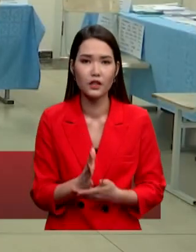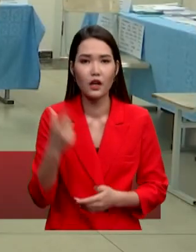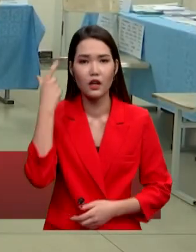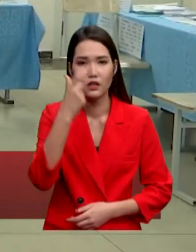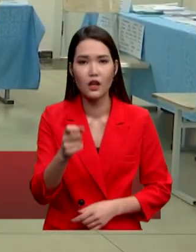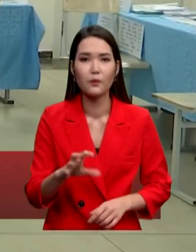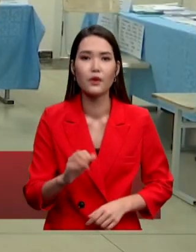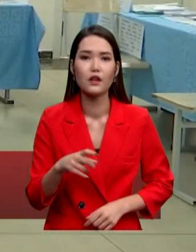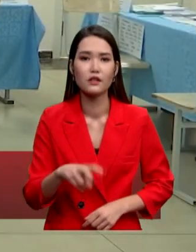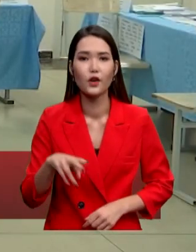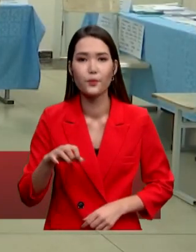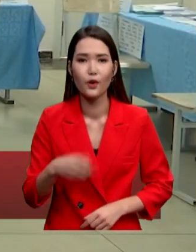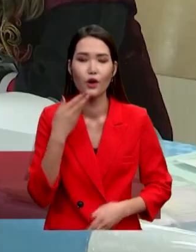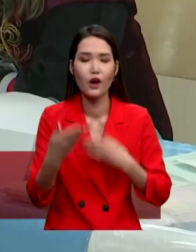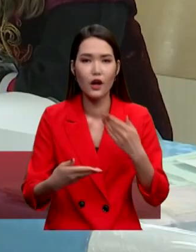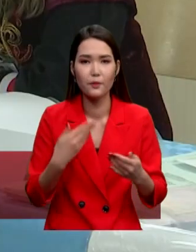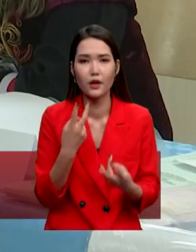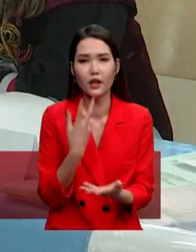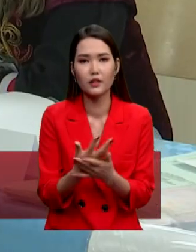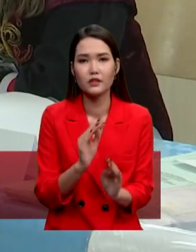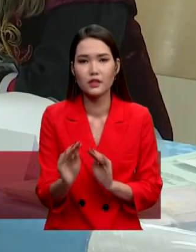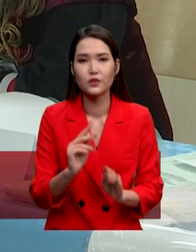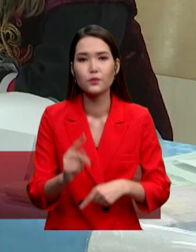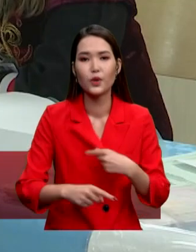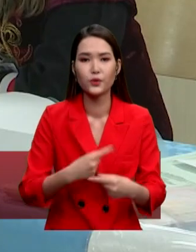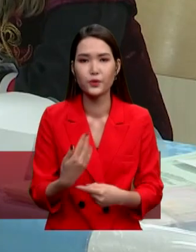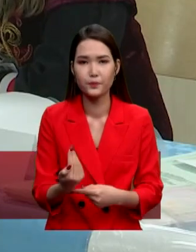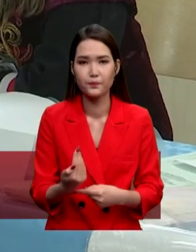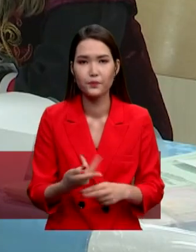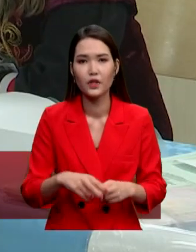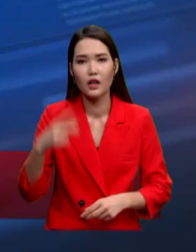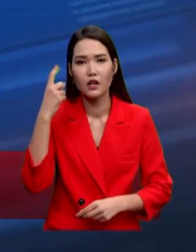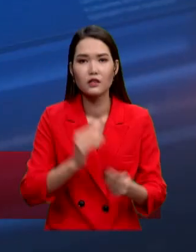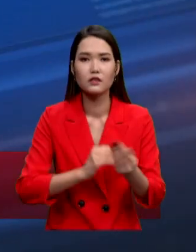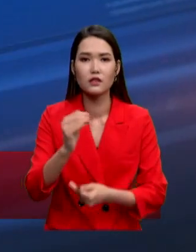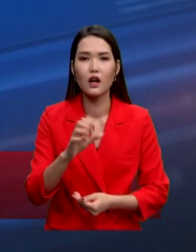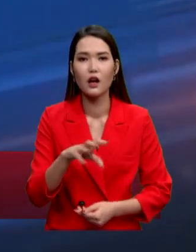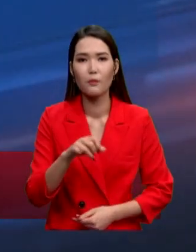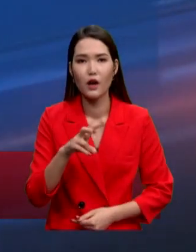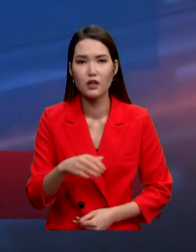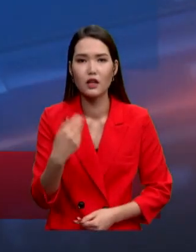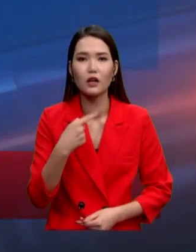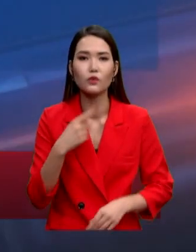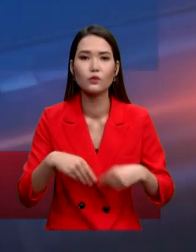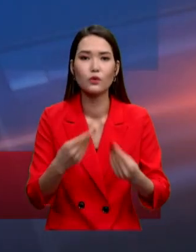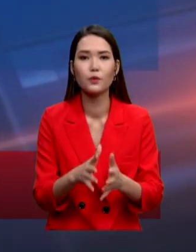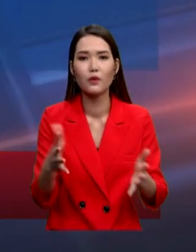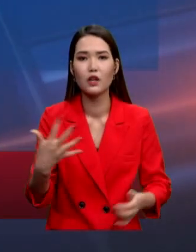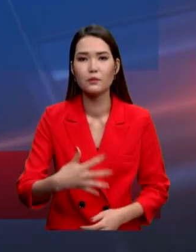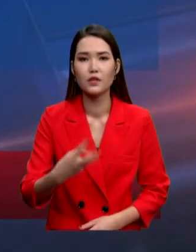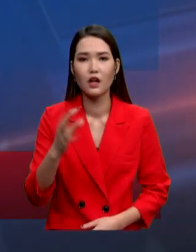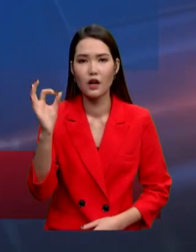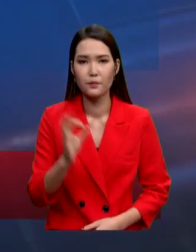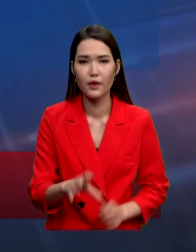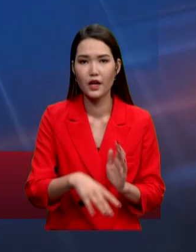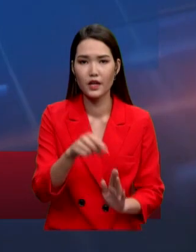данным проведенных экзит-пул опросов, картина сложилась следующая. Лидирует партия Аманат, за нее проголосовали более